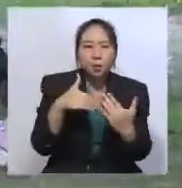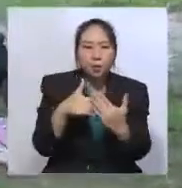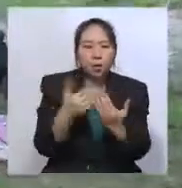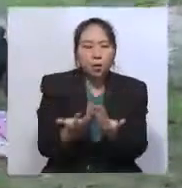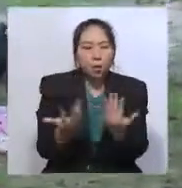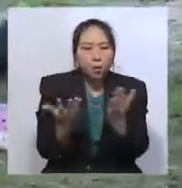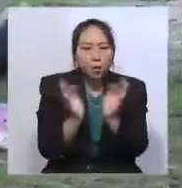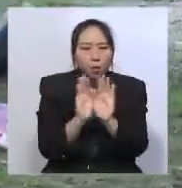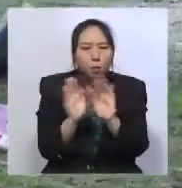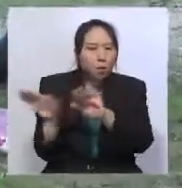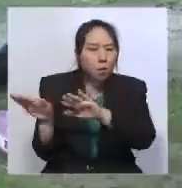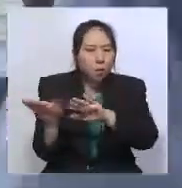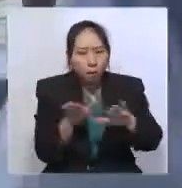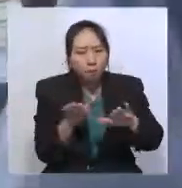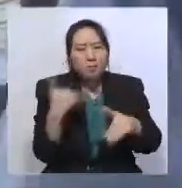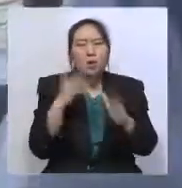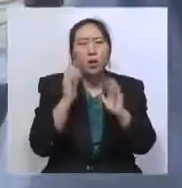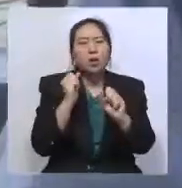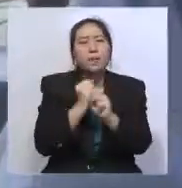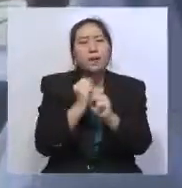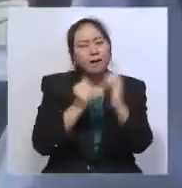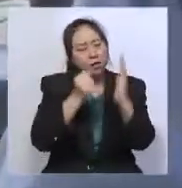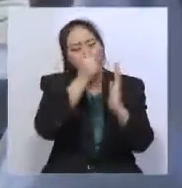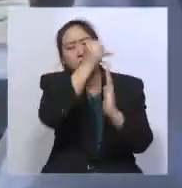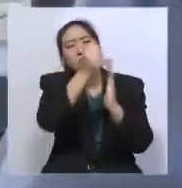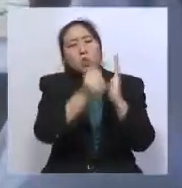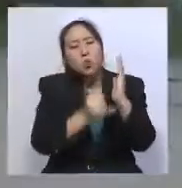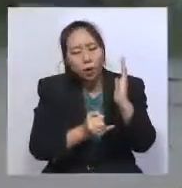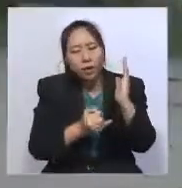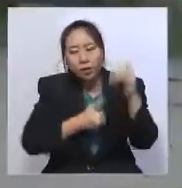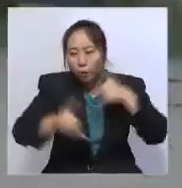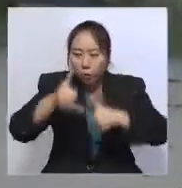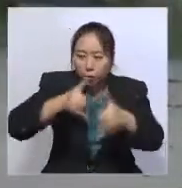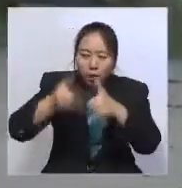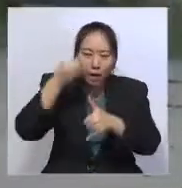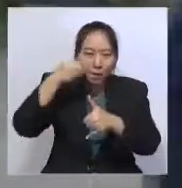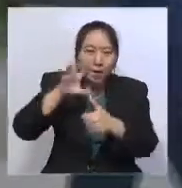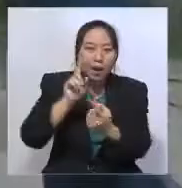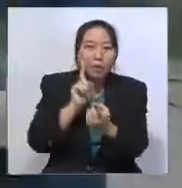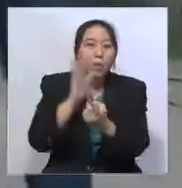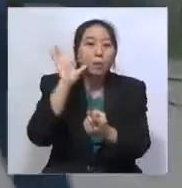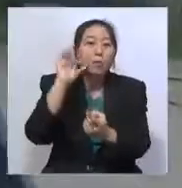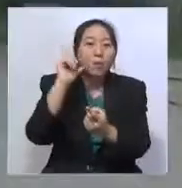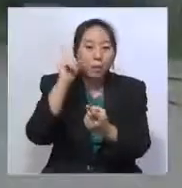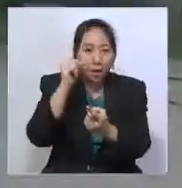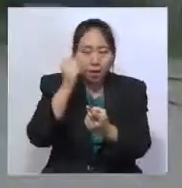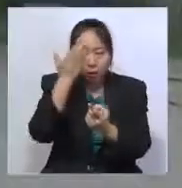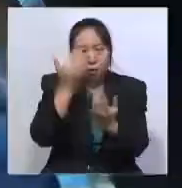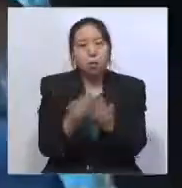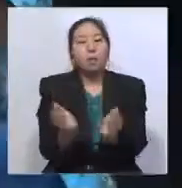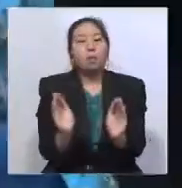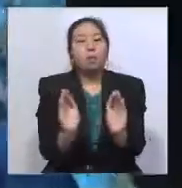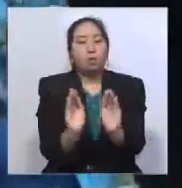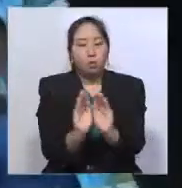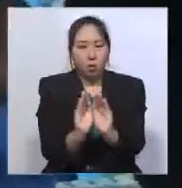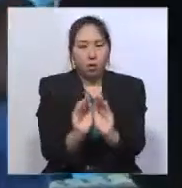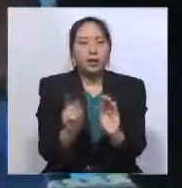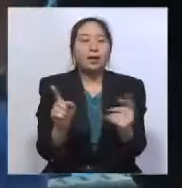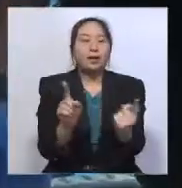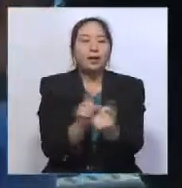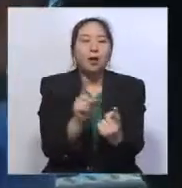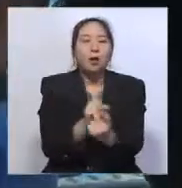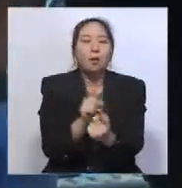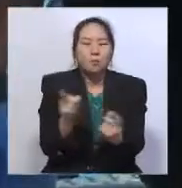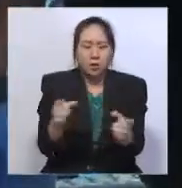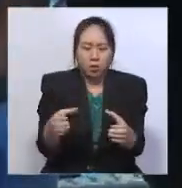ได้อยู่กันพร้อมหน้าพร้อมตานะบางคนไปทำงานจากที่อื่นๆก็กลับมาเยี่ยมคุณพ่อเยี่ยมคุณแม่นะคะเนื่องจากว่าครอบครัวเนี่ยต้องถือว่าเป็นหน่วยสังคม